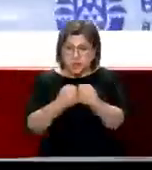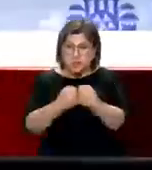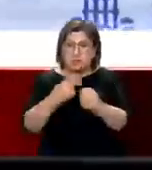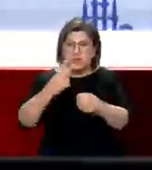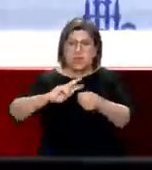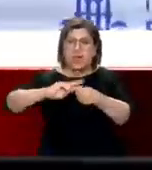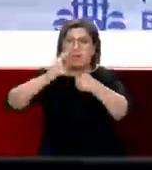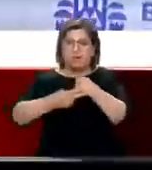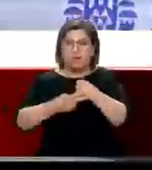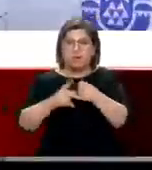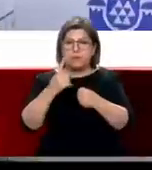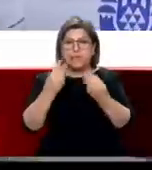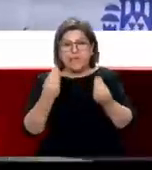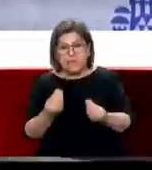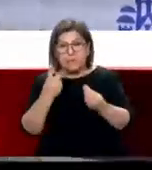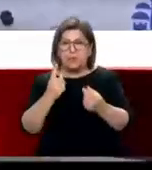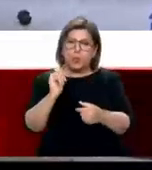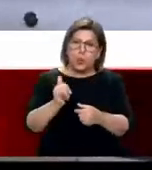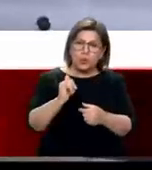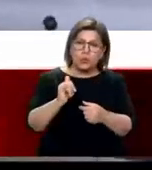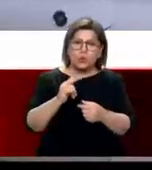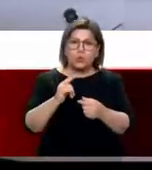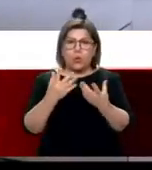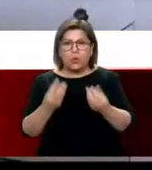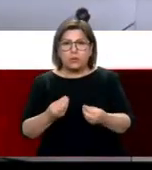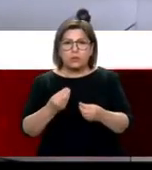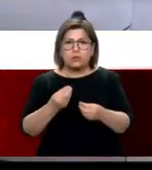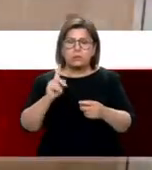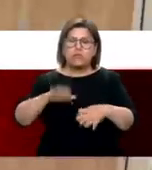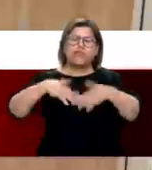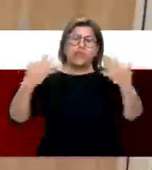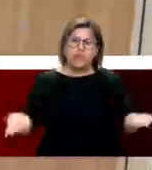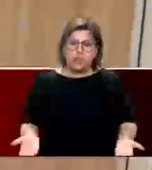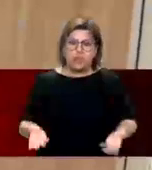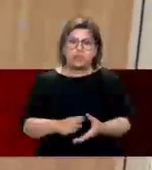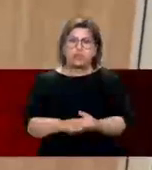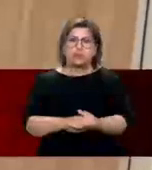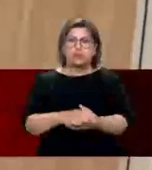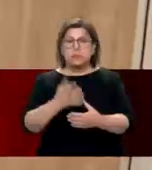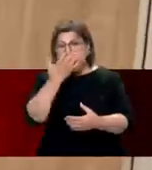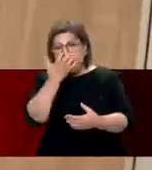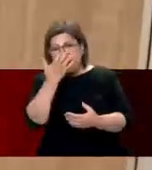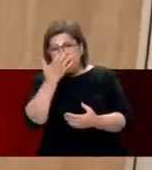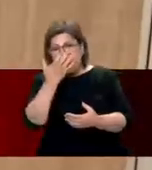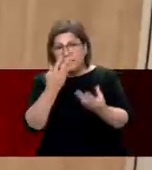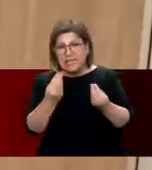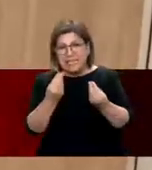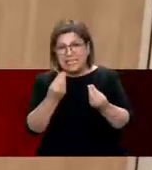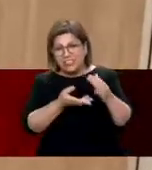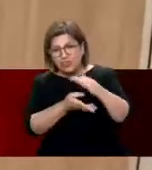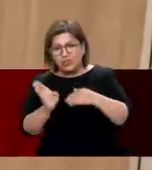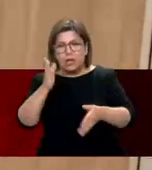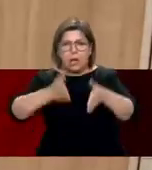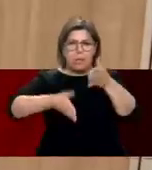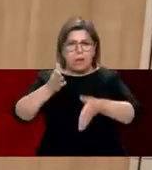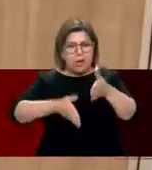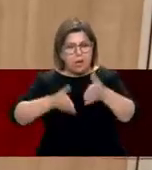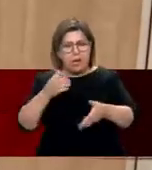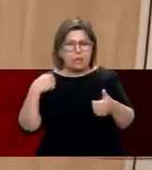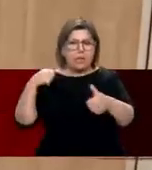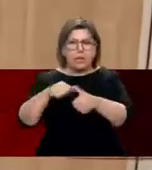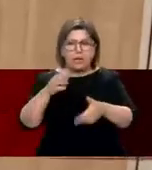2 haftadır bir iyi bir kötü sürdü tedavisi. Yine fenalaştı. Artık çıkması beklenirken ameliyata alındı.